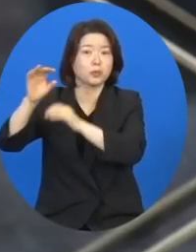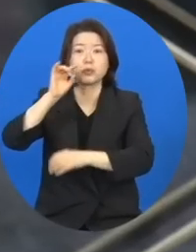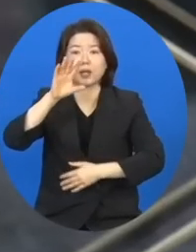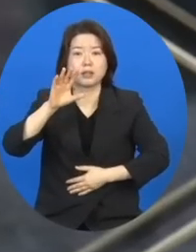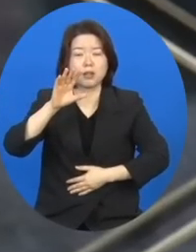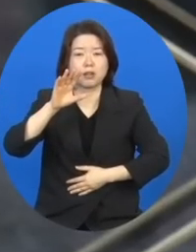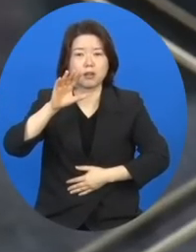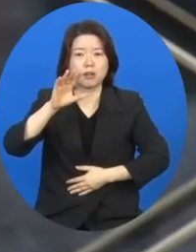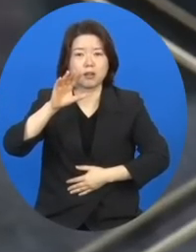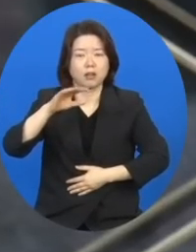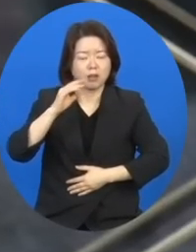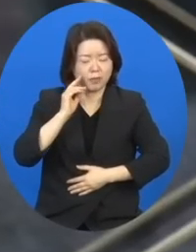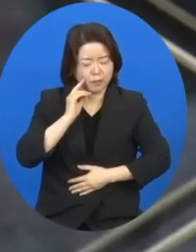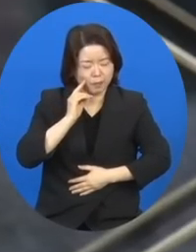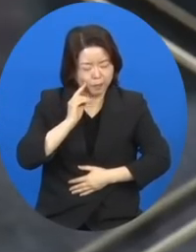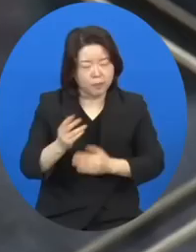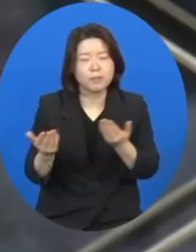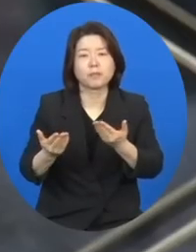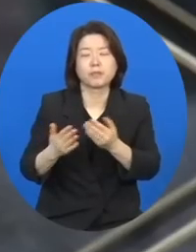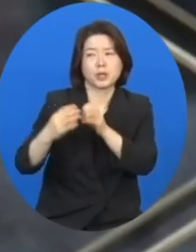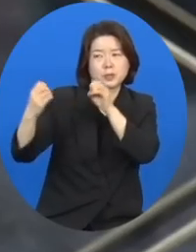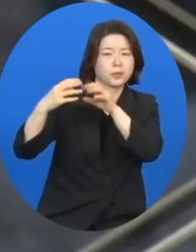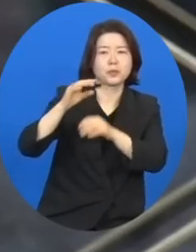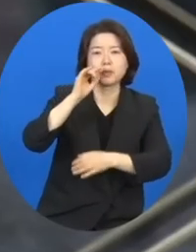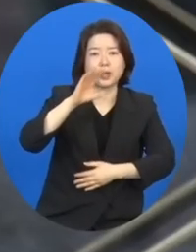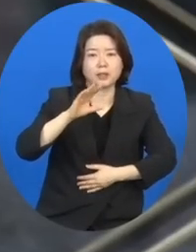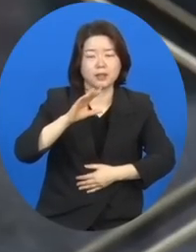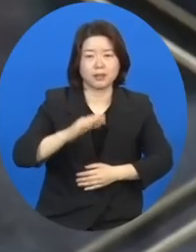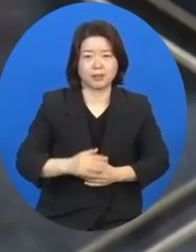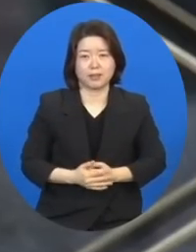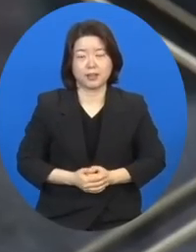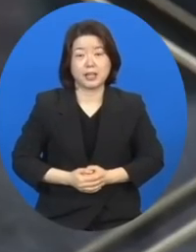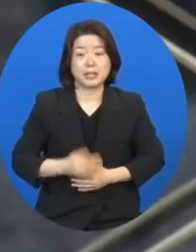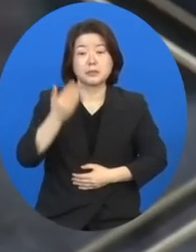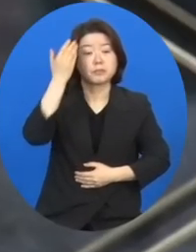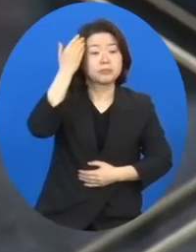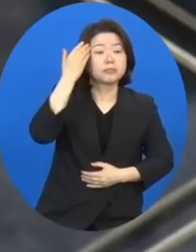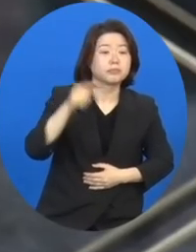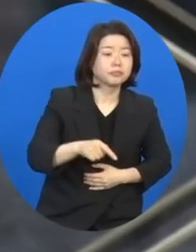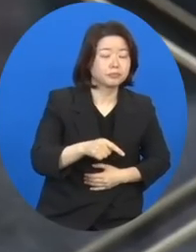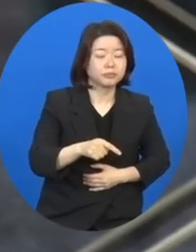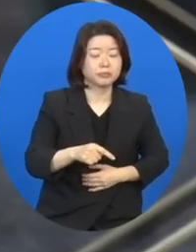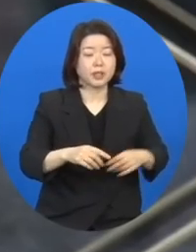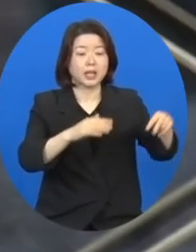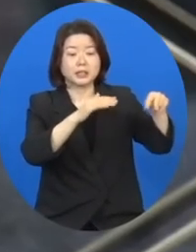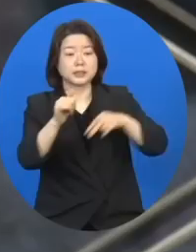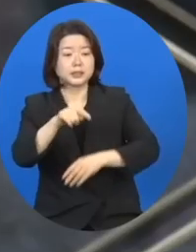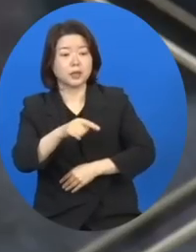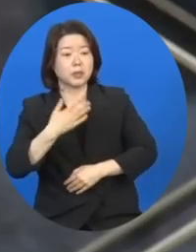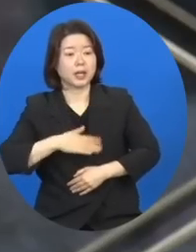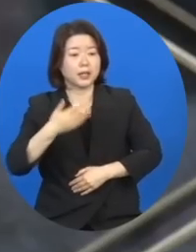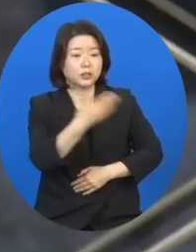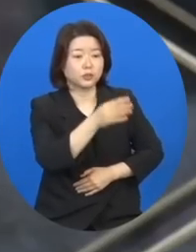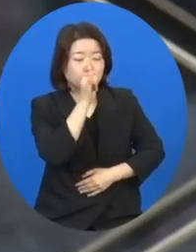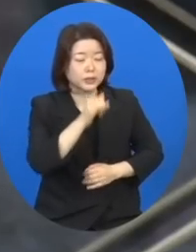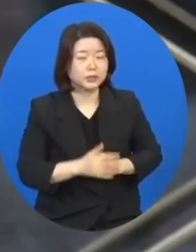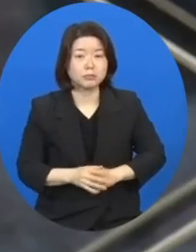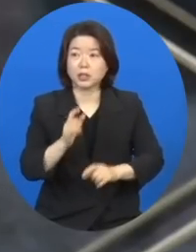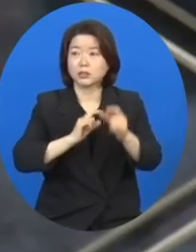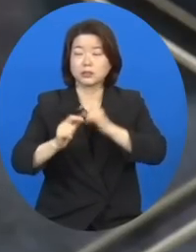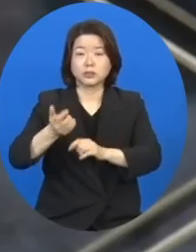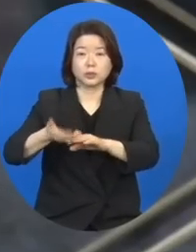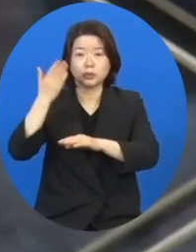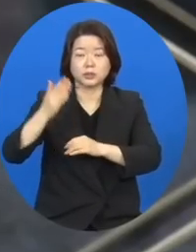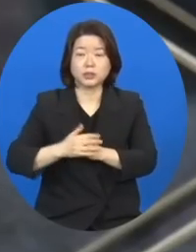비극이에요. 교제할 수가 없었어. 그래서 지식으로는 사무엘에게 알려주긴 했지만 더 이상 이제는 하나님도